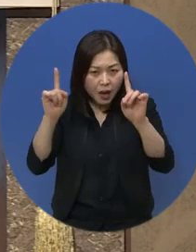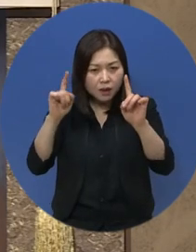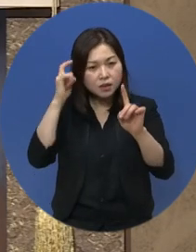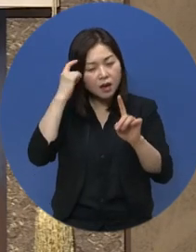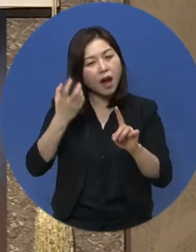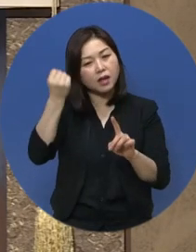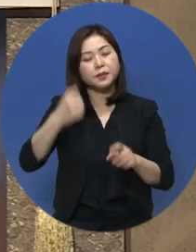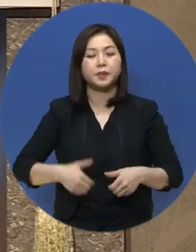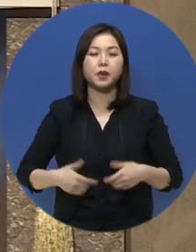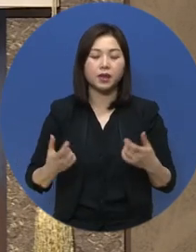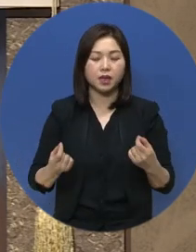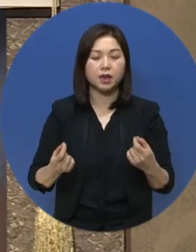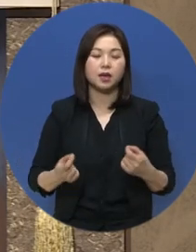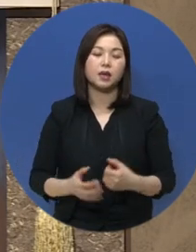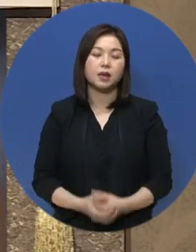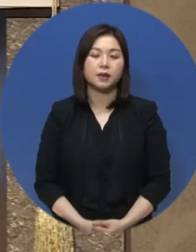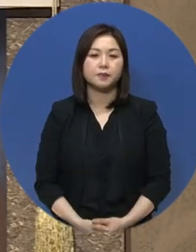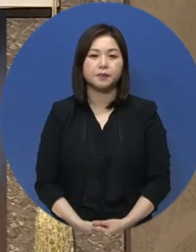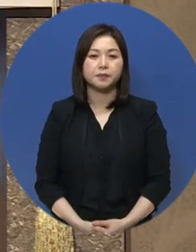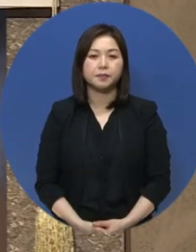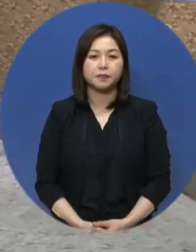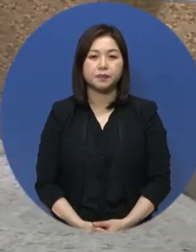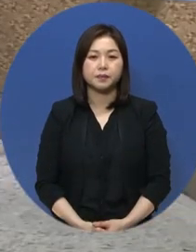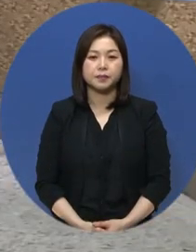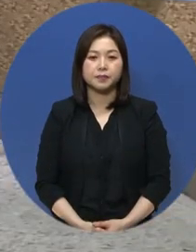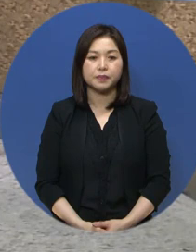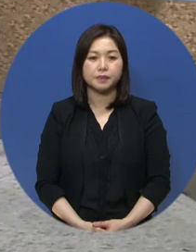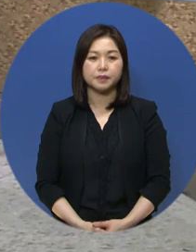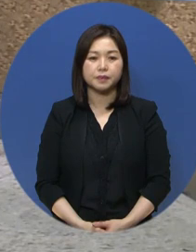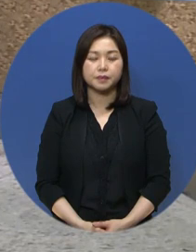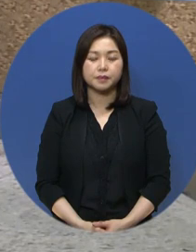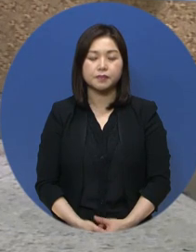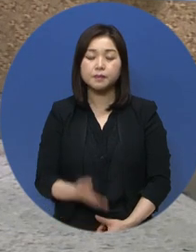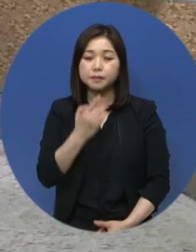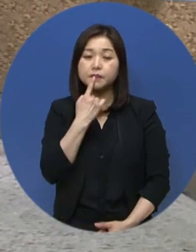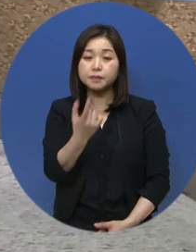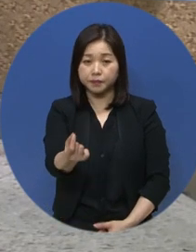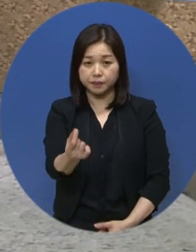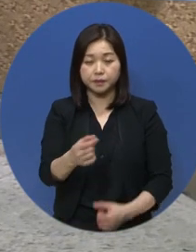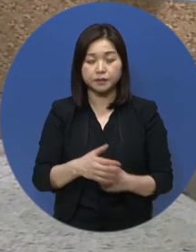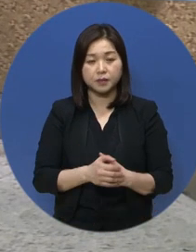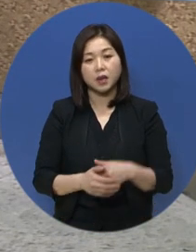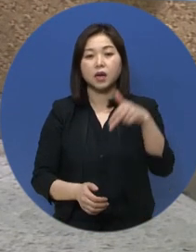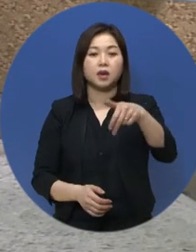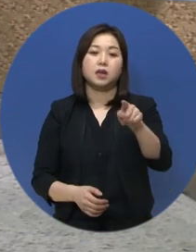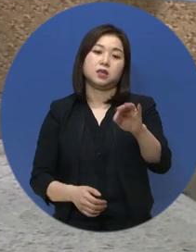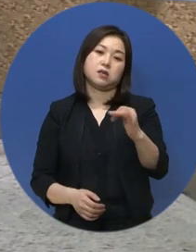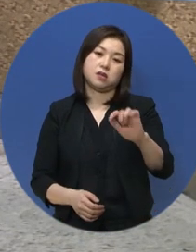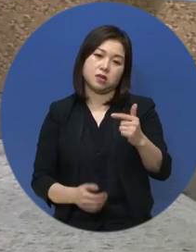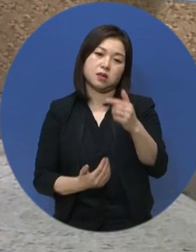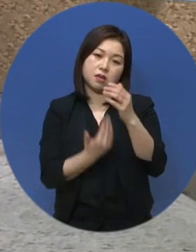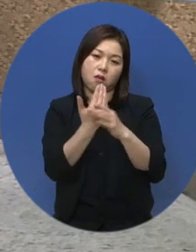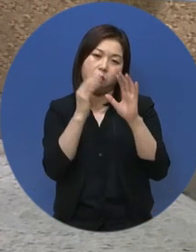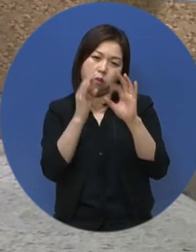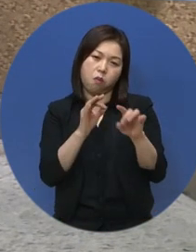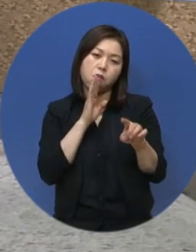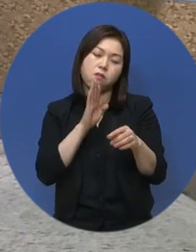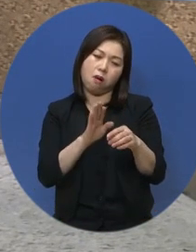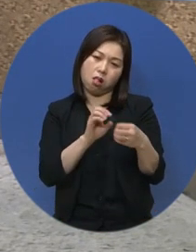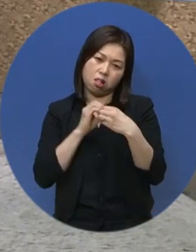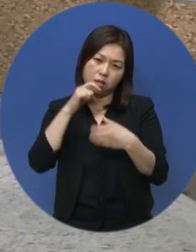될 때가 아닌가 그런 생각이 듭니다. 예, 맞습니다. 정말 저도 그 정인이 사건을 보면서 굉장히 마음이 아팠는데